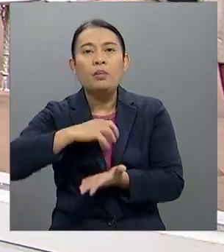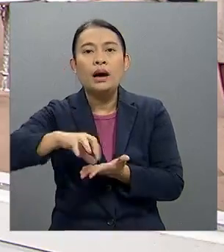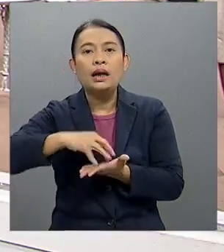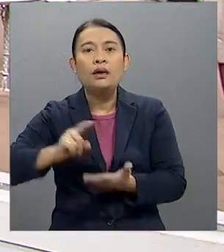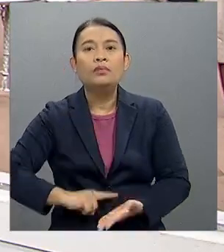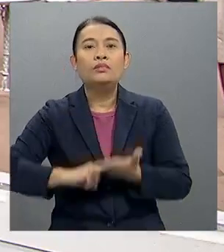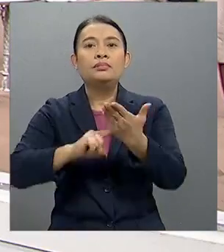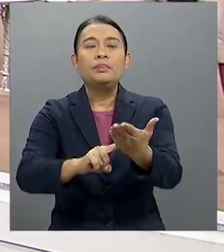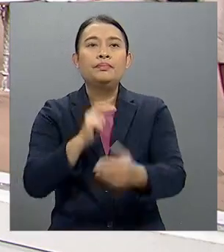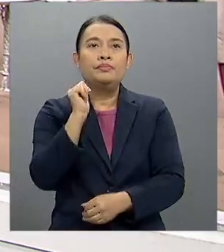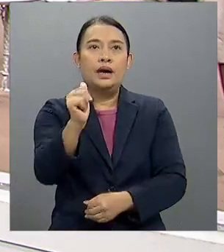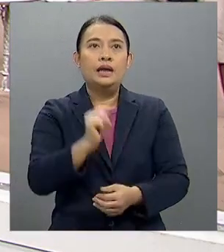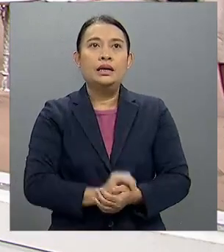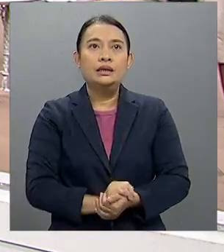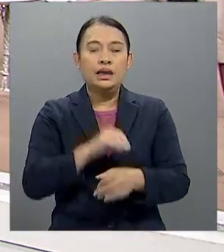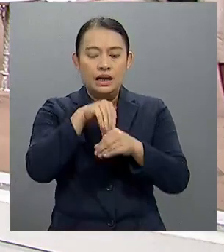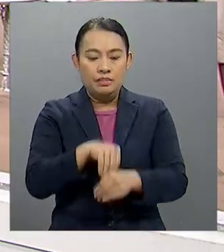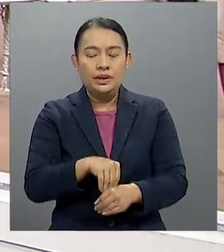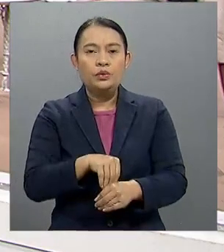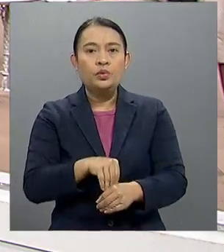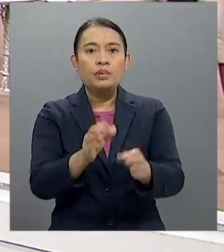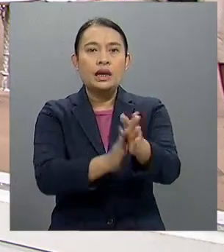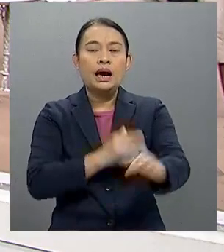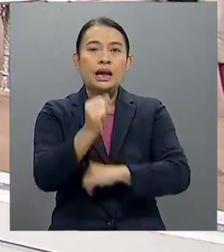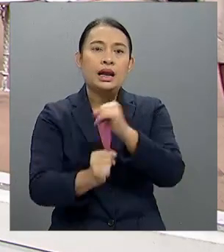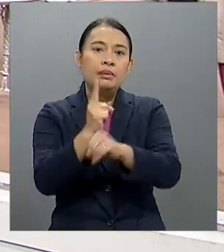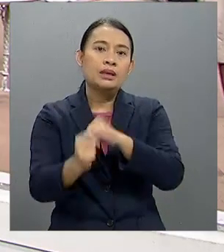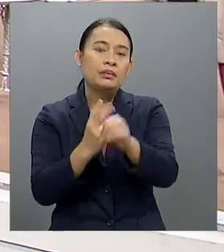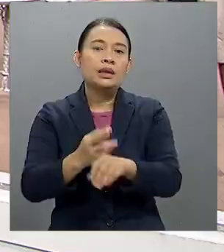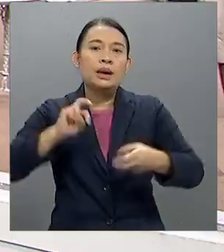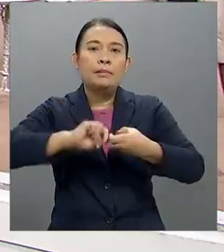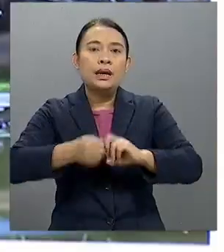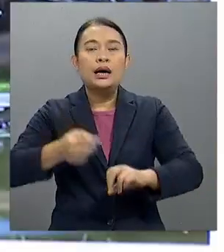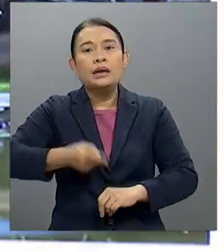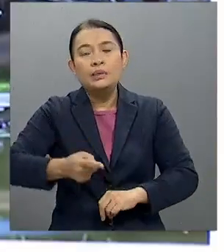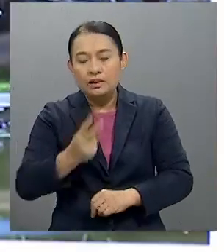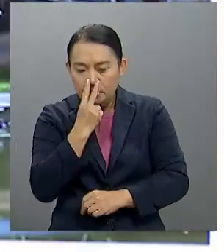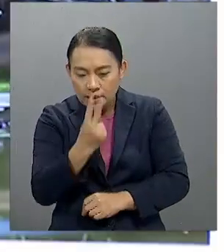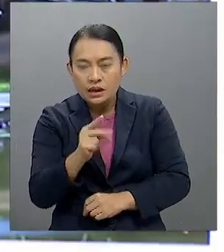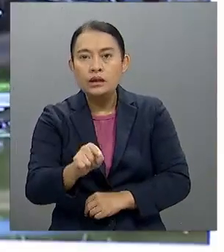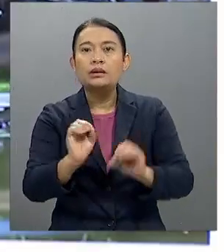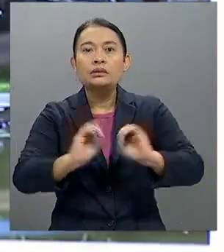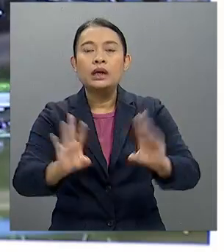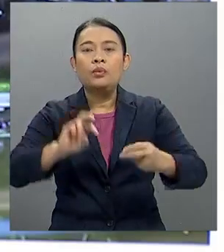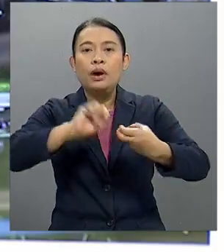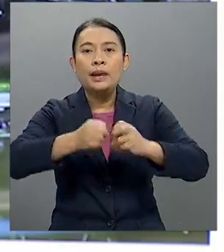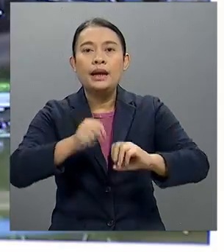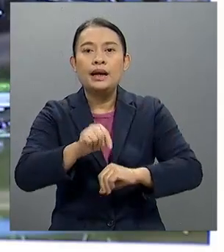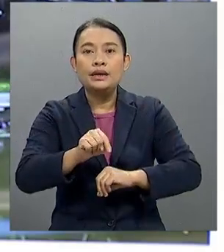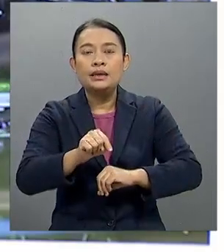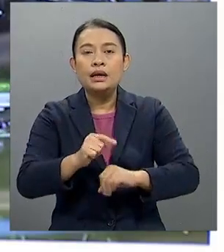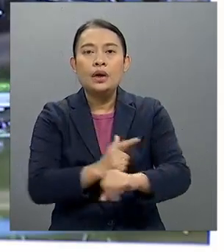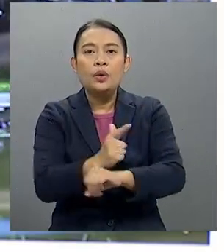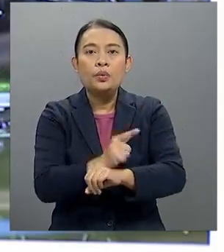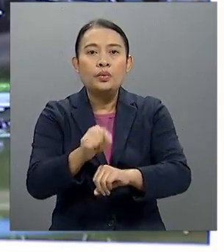นี่ก็อยู่มาหลายปีแล้วนะคะก็ยังมีปัญหาเดิมๆซึ่งมันทำให้เราเห็นเลยนะคะว่าปัญหาบางปัญหาเนี่ยมันใช้เวลาเป็นทศวรรษในการ